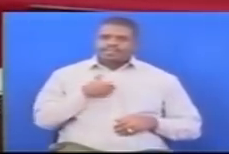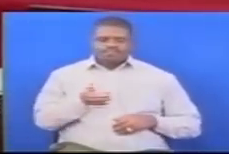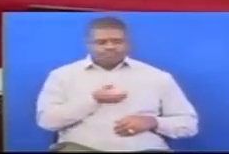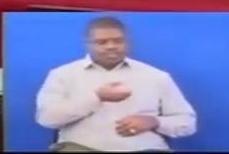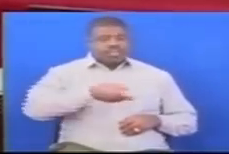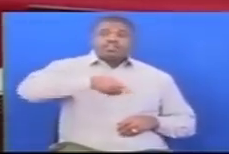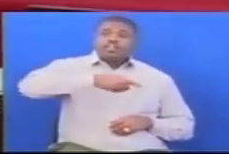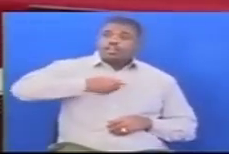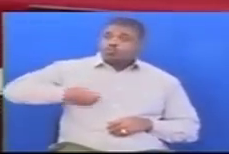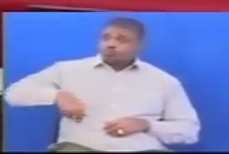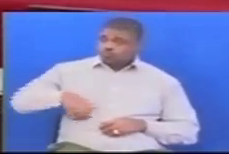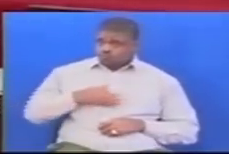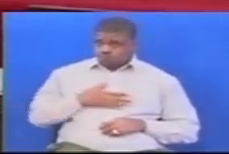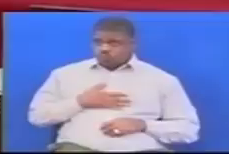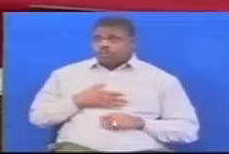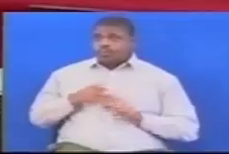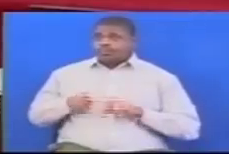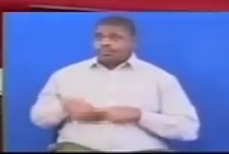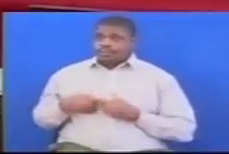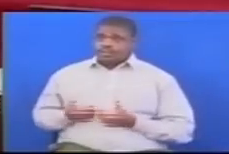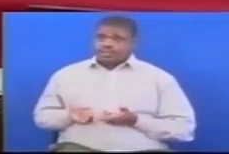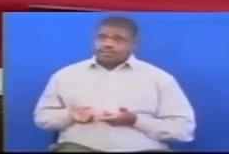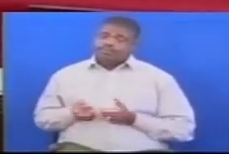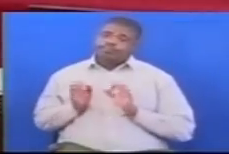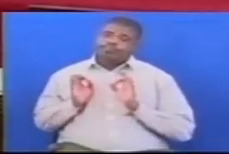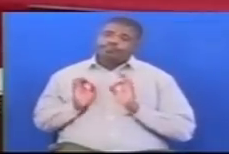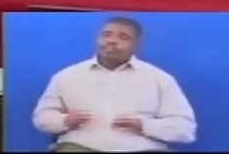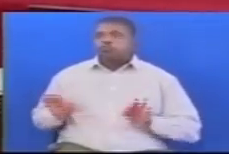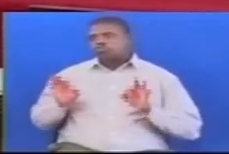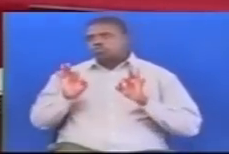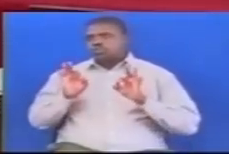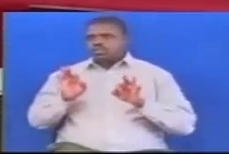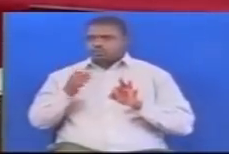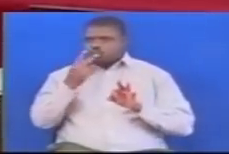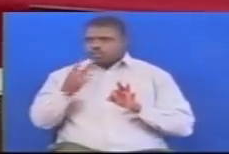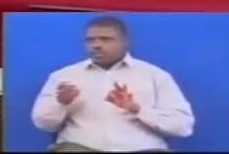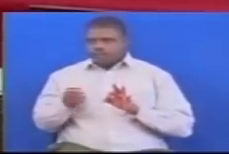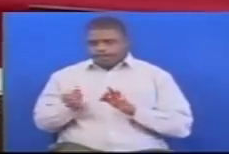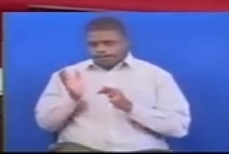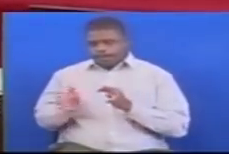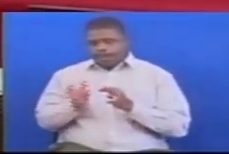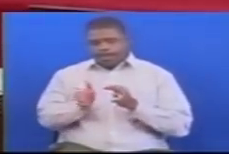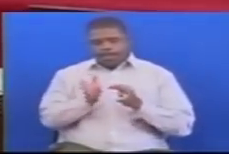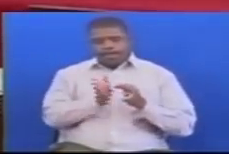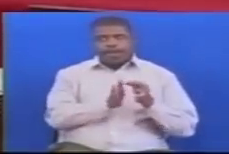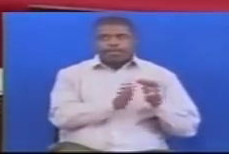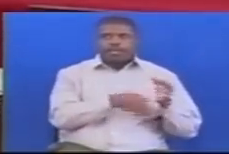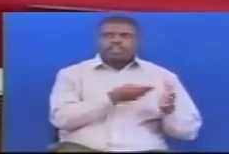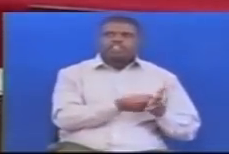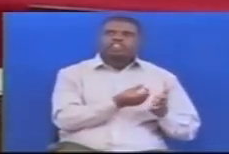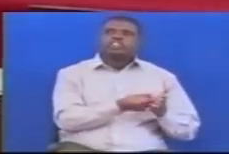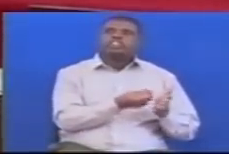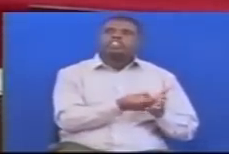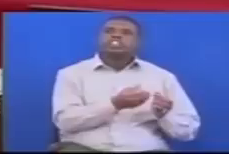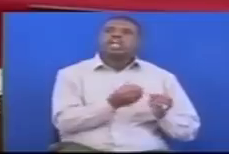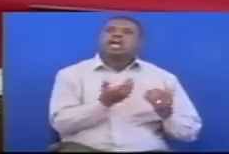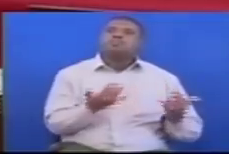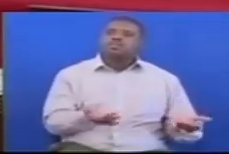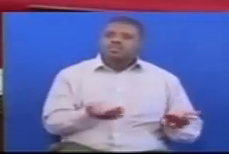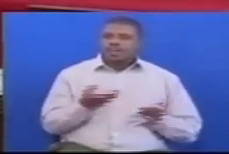vyetu. Lakini ni vizuri tuangalie kwamba tumelipangia kiasi gani. Tutapata wapi fedha za